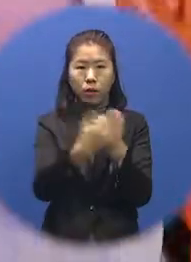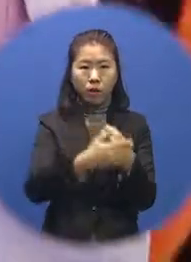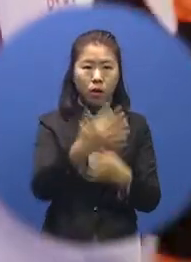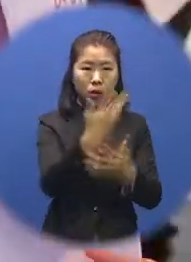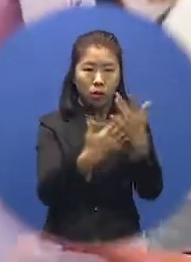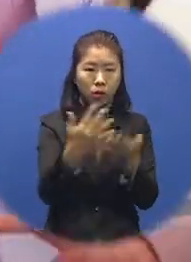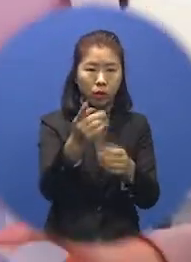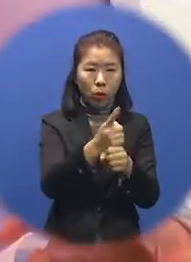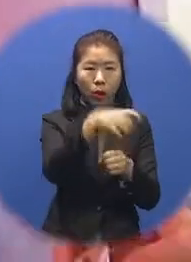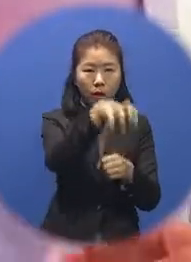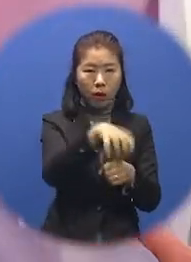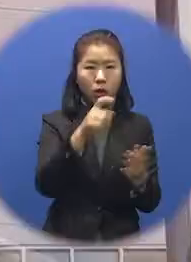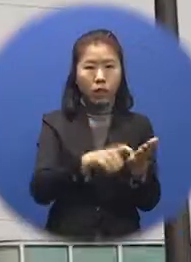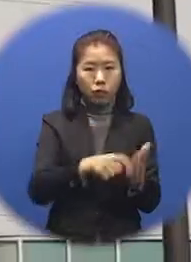은평소방서,